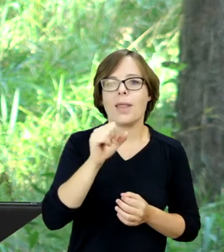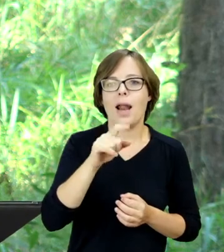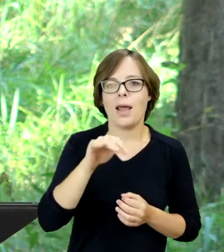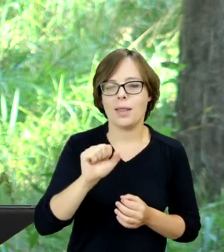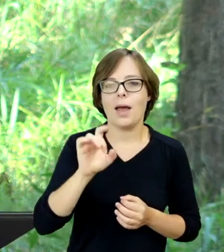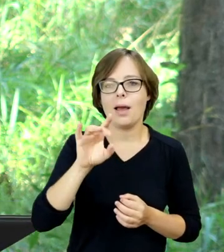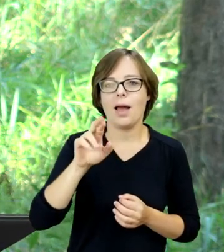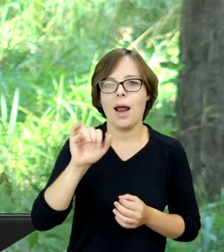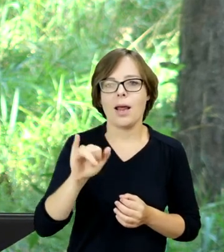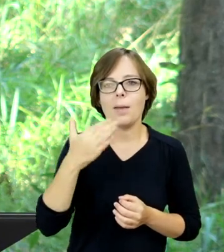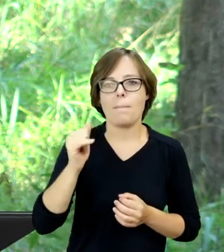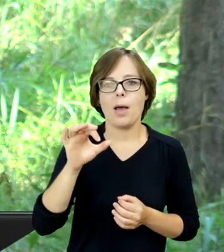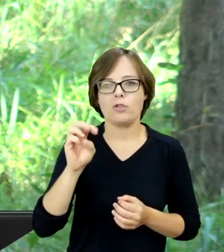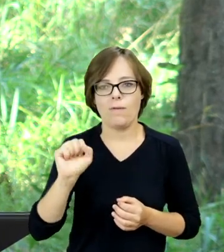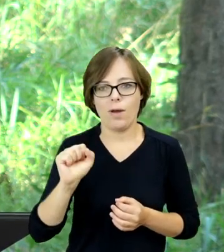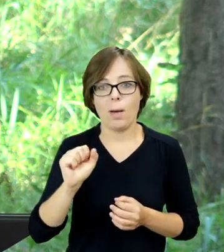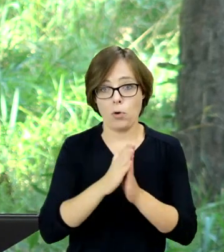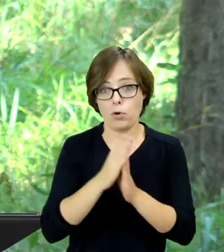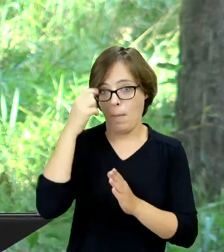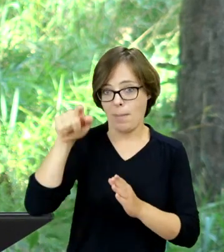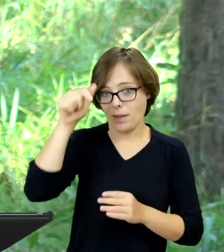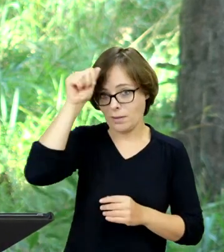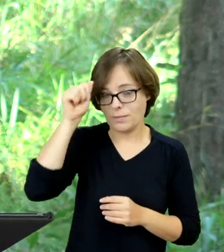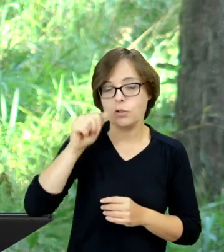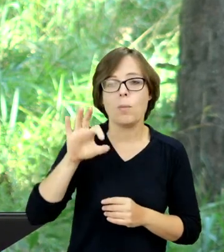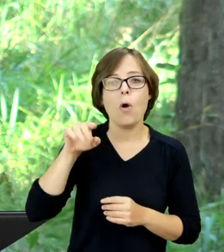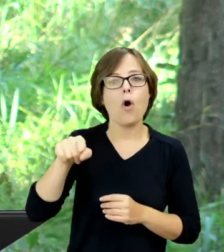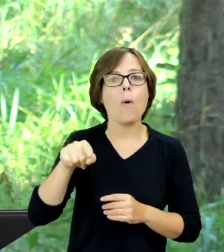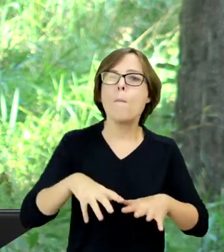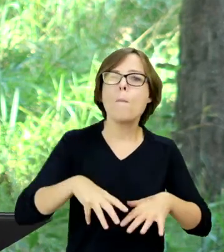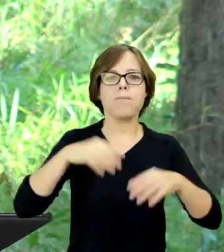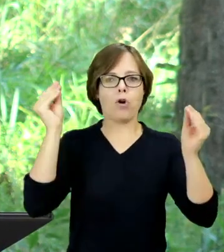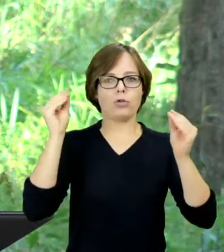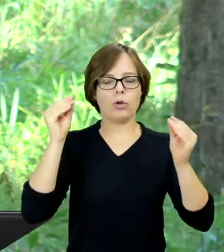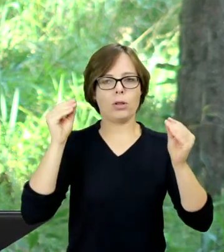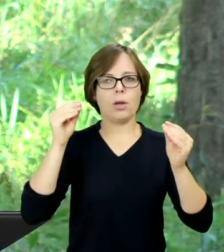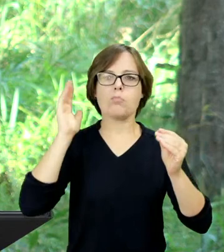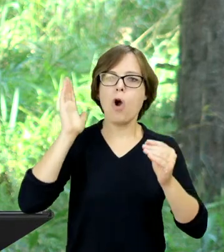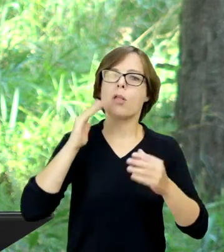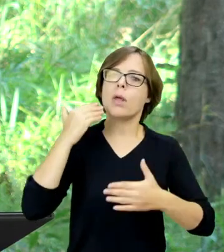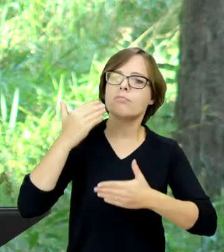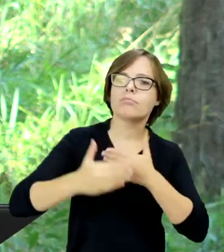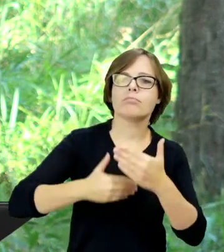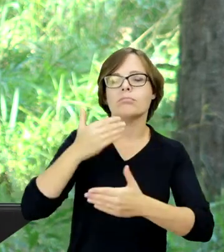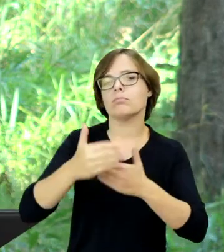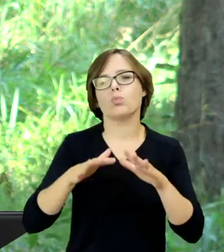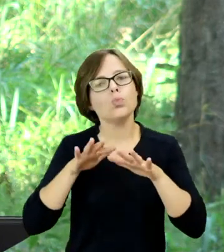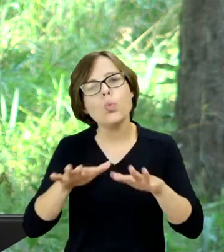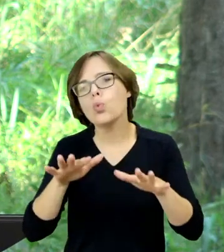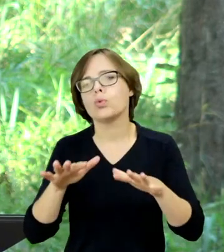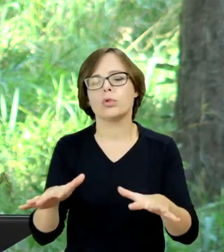nazwisko, bo to początek właściwie długiego pochodu